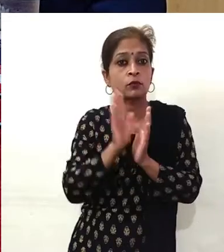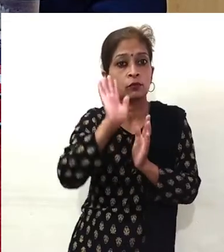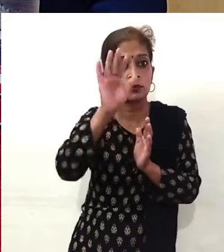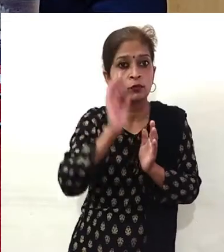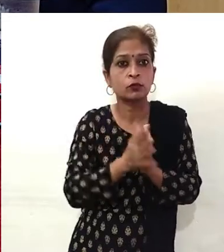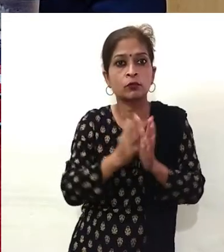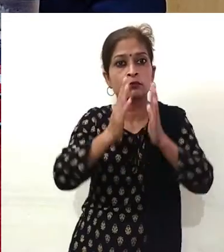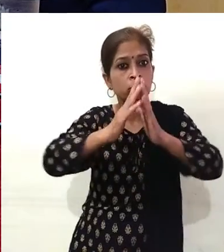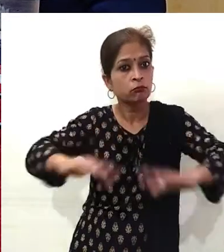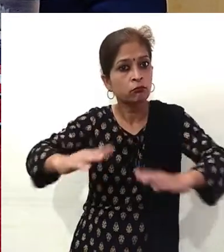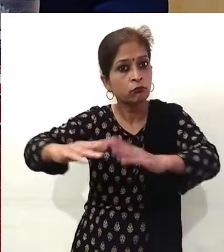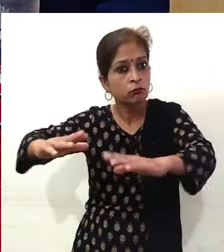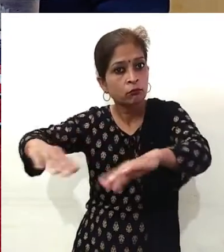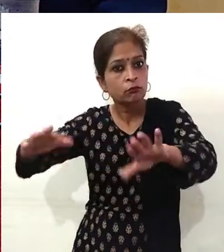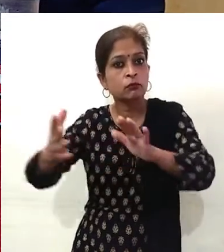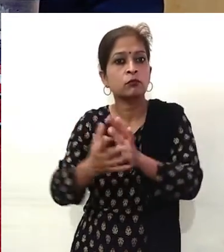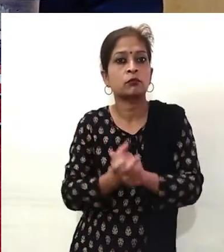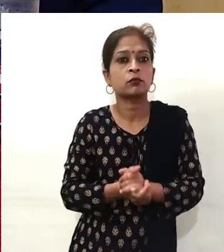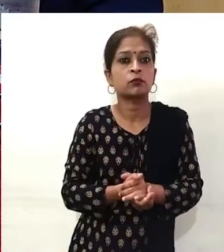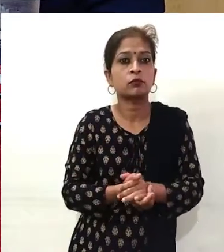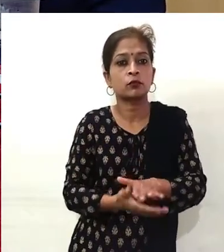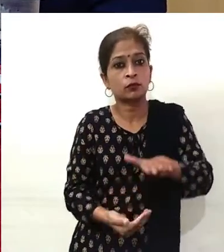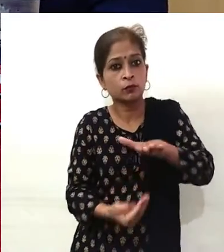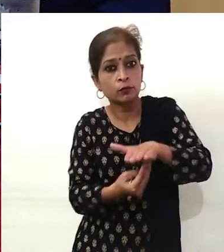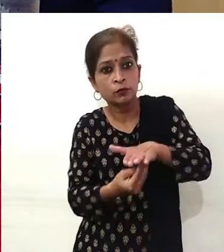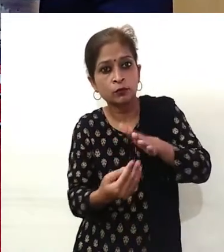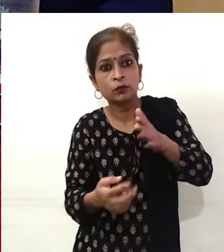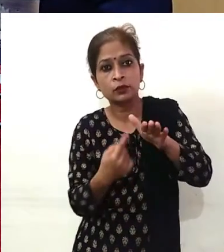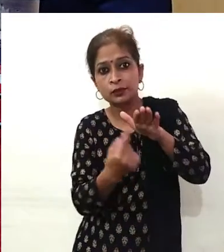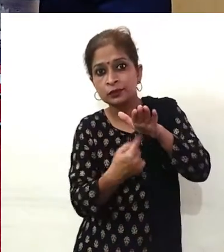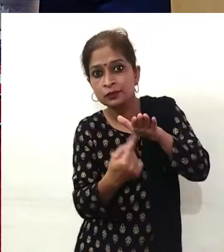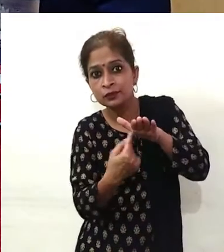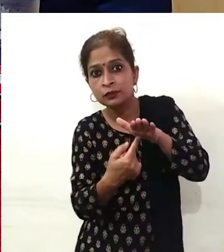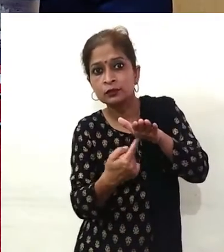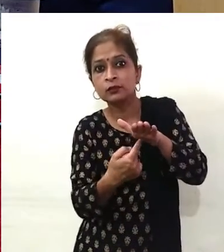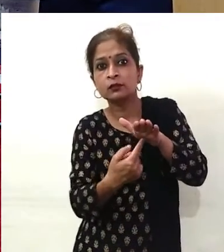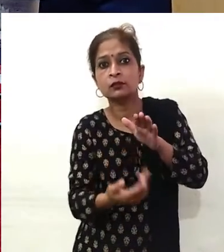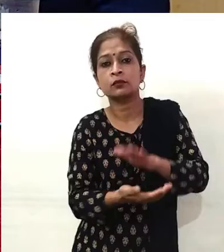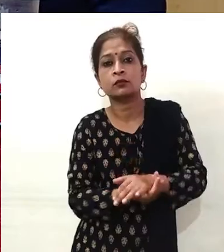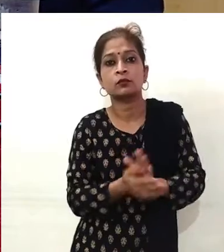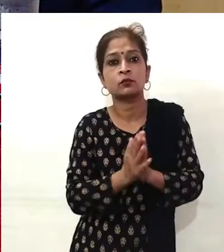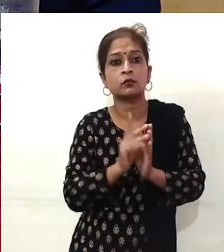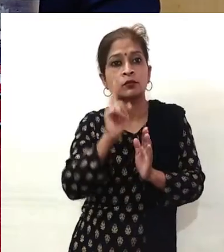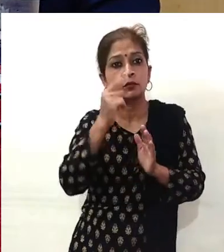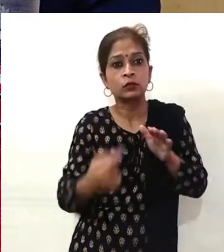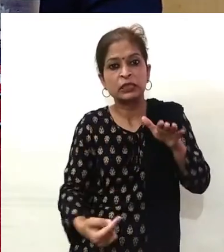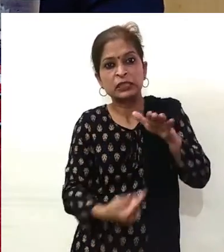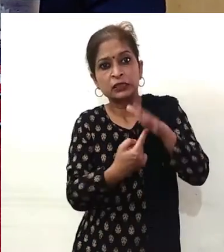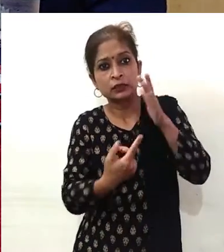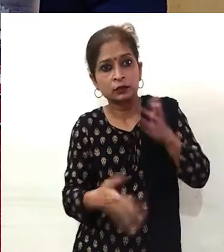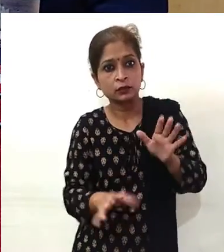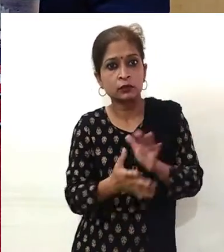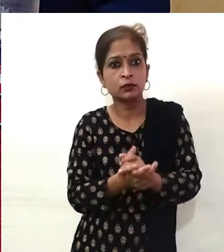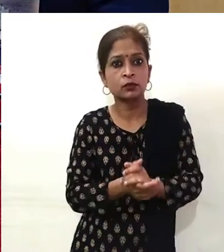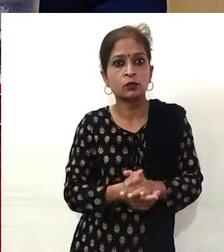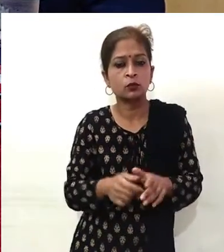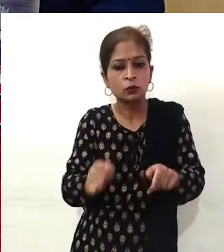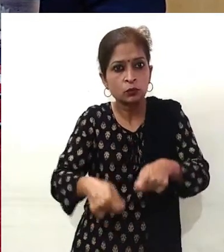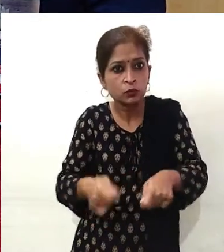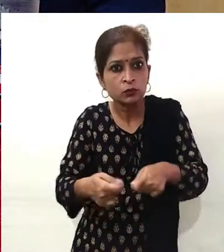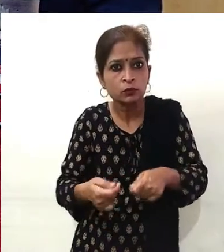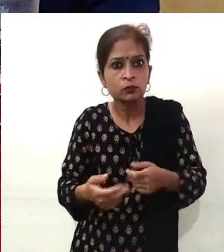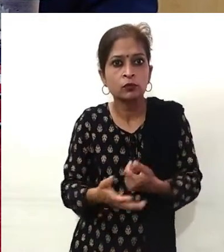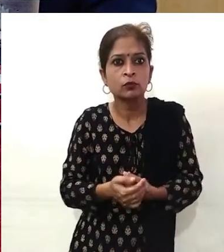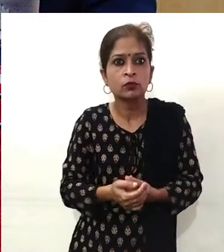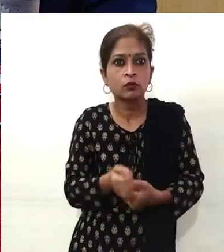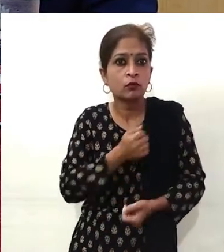मंदिर सारी की सारी दब गई थी। उनके पैर में जो चक्र है, सुदर्शन चक्र है, जो मंदिर के ऊपर का घोड़ा के पैर में लगा, उन्होंने खुदवाया